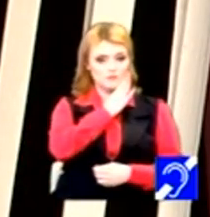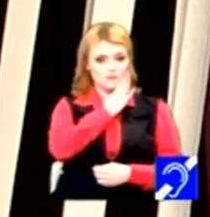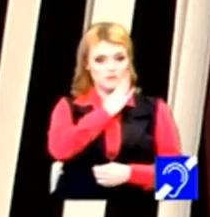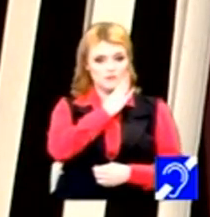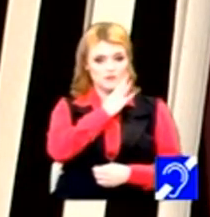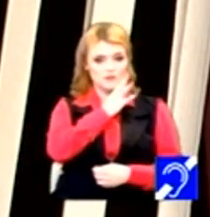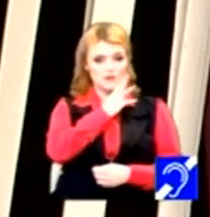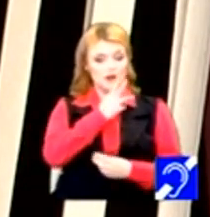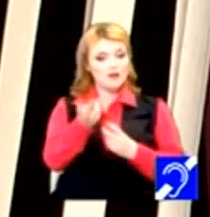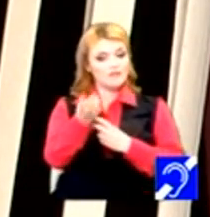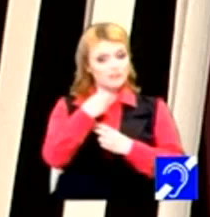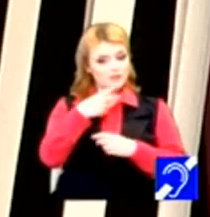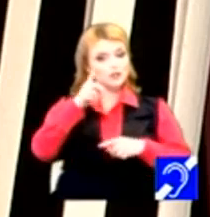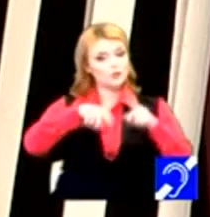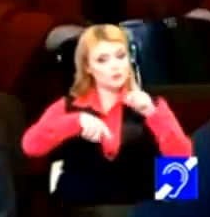Vin rudele să mă vadă.